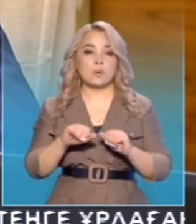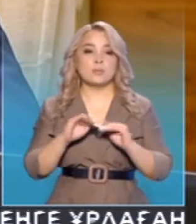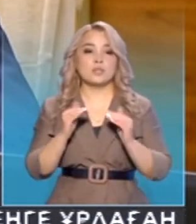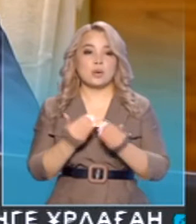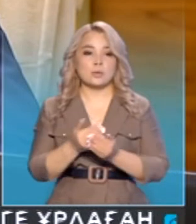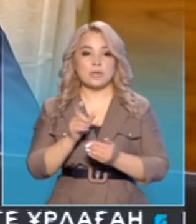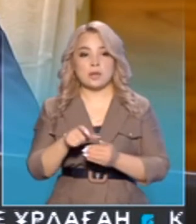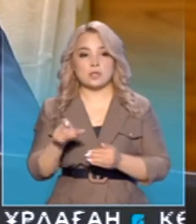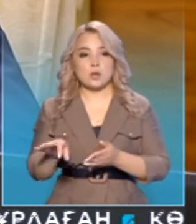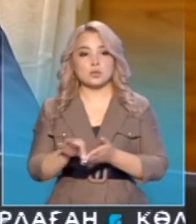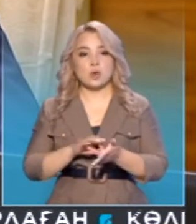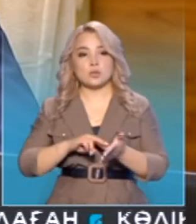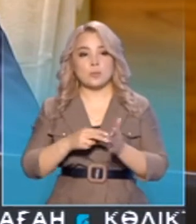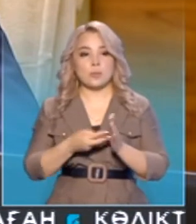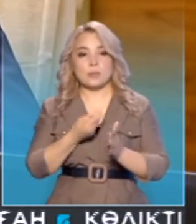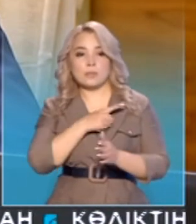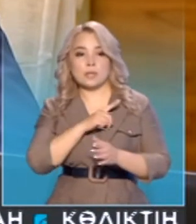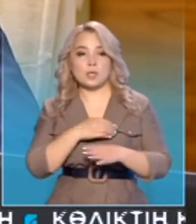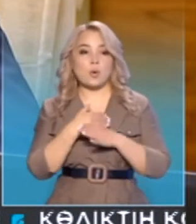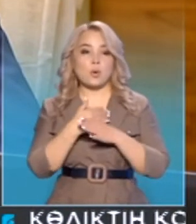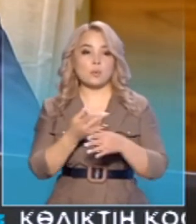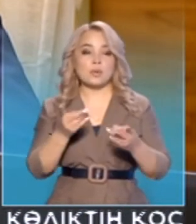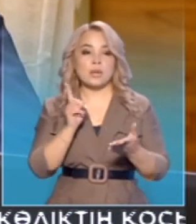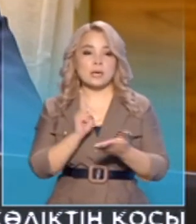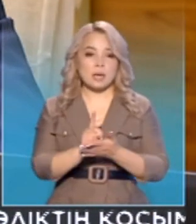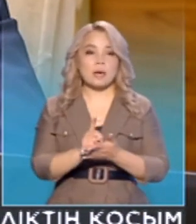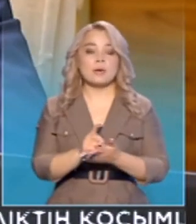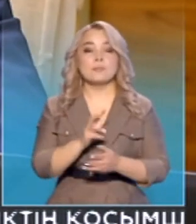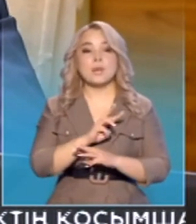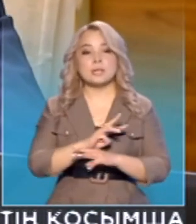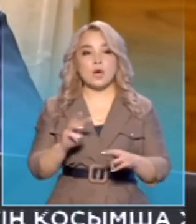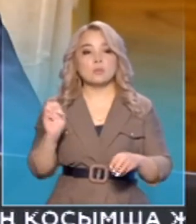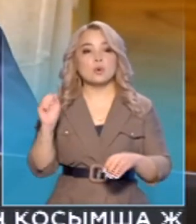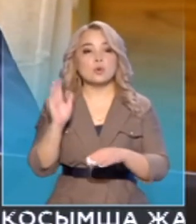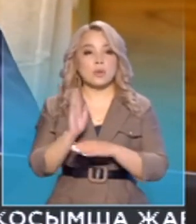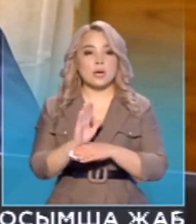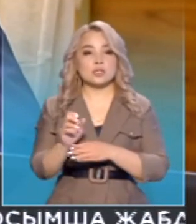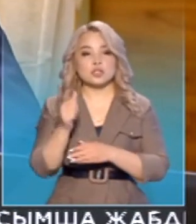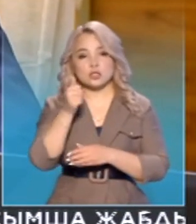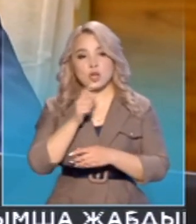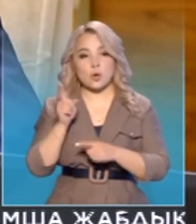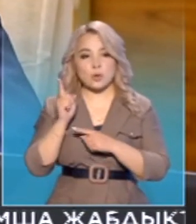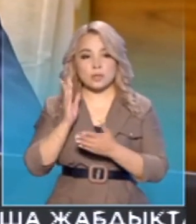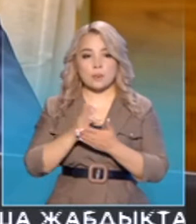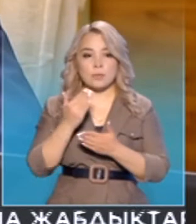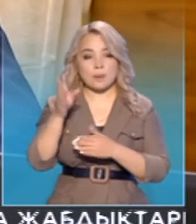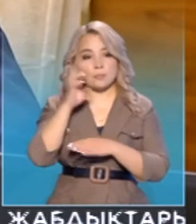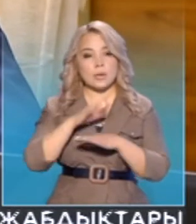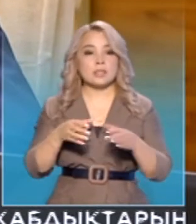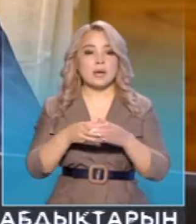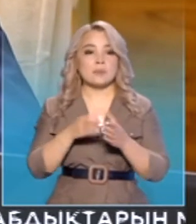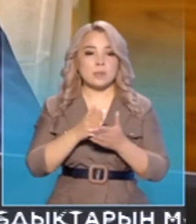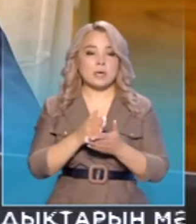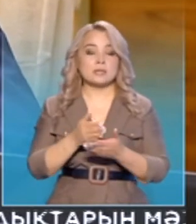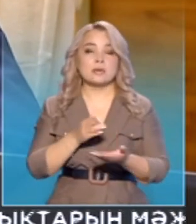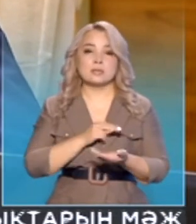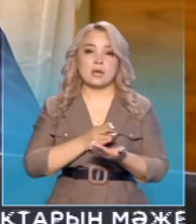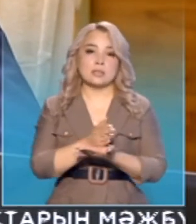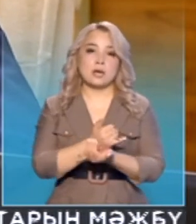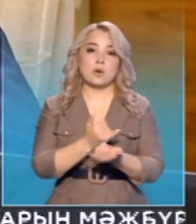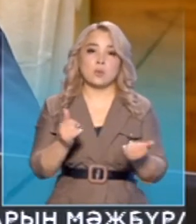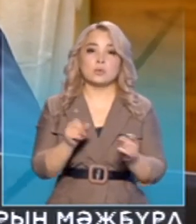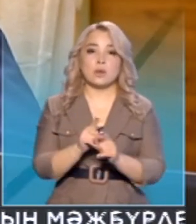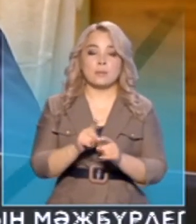жандар шұғыл және жоспарлы медициналық көмек алу үшін министрлік бұйрығын жылдап күтеді. Мемлекеттік мекемелер тегін қызмет көрсету